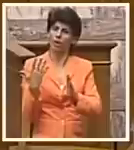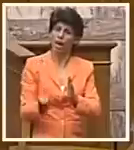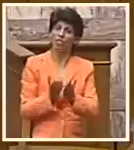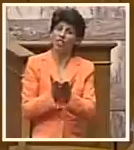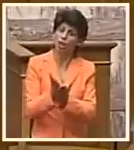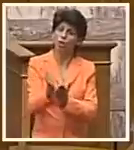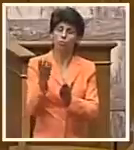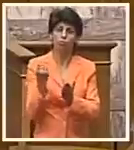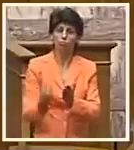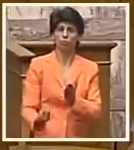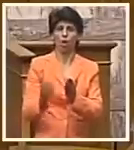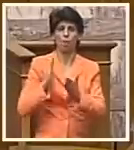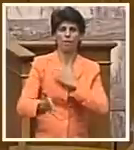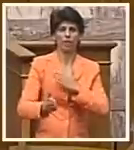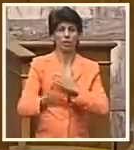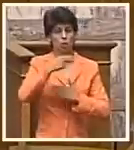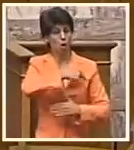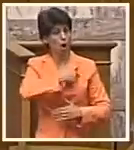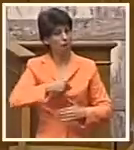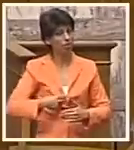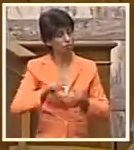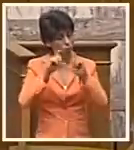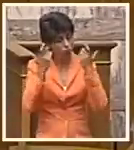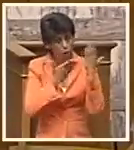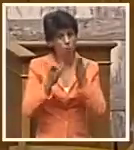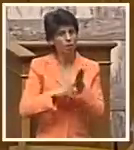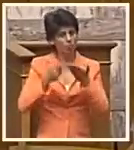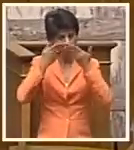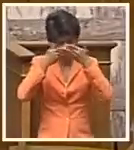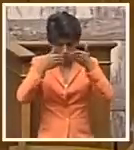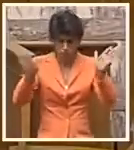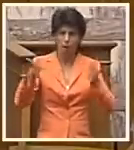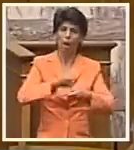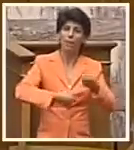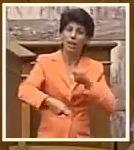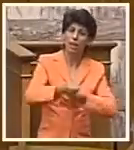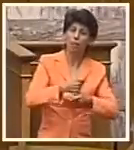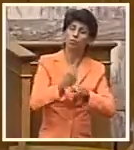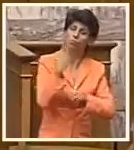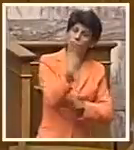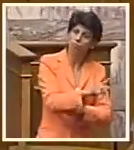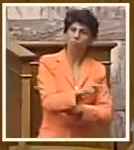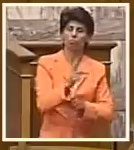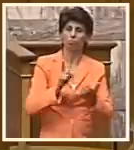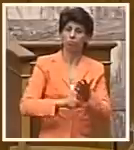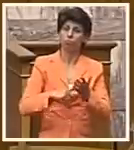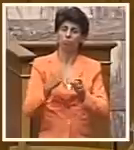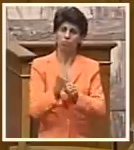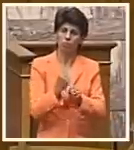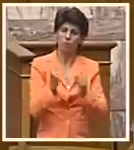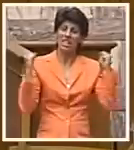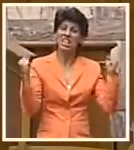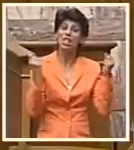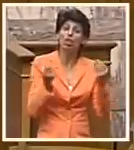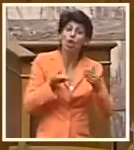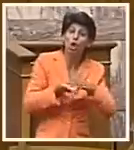Ο καθηγητής στο σχολείο, ανοίγοντας ορίζοντες για τους μαθητές του. Ο επιχειρηματίας, την επιχείρησή του, για να λειτουργήσει με υγιή μέσα, να